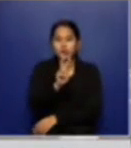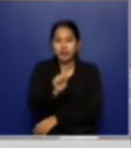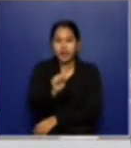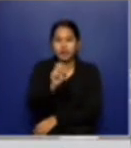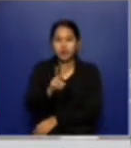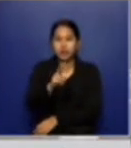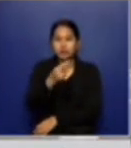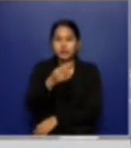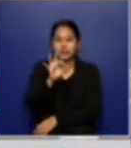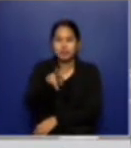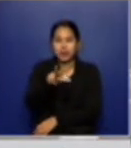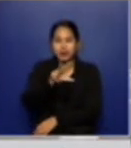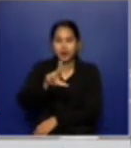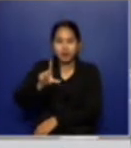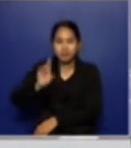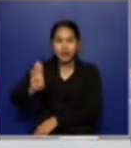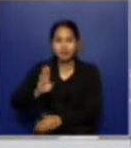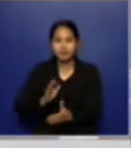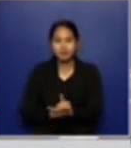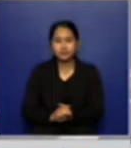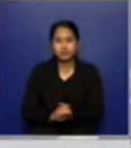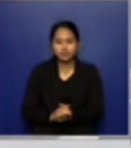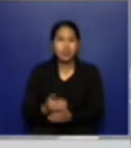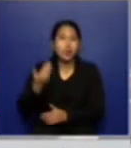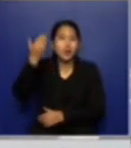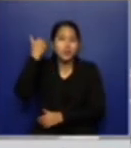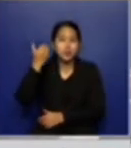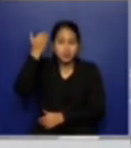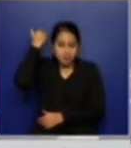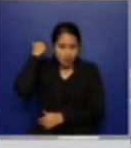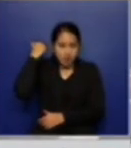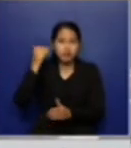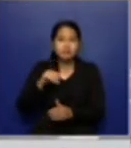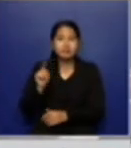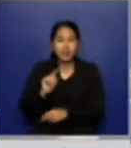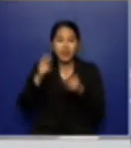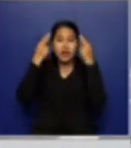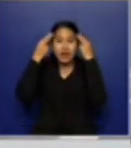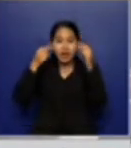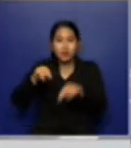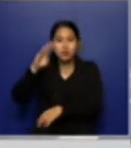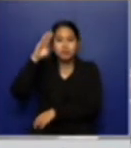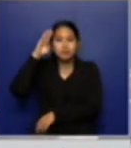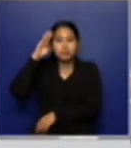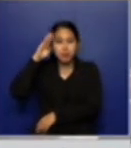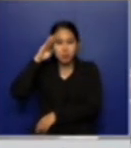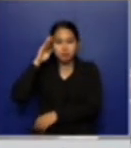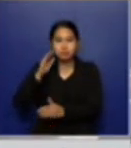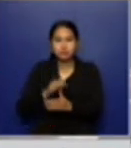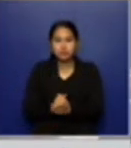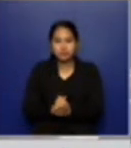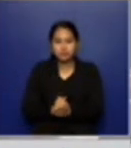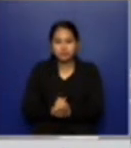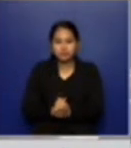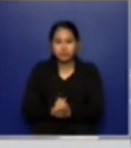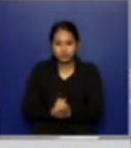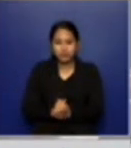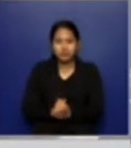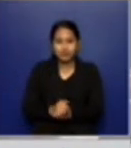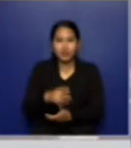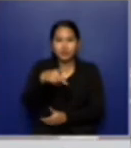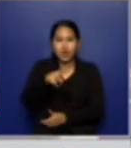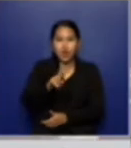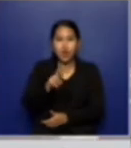623,000 ล้านบาทซึ่งเมื่อไม่นานมานี้ค่ะพลเอกประยุทธ์จันทร์โอชานั้นเพิ่งจะออกพรก.